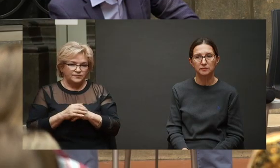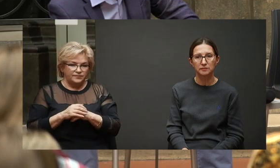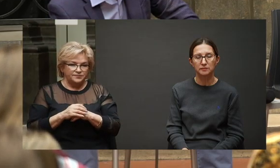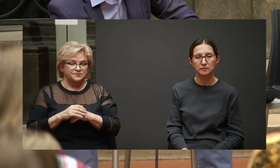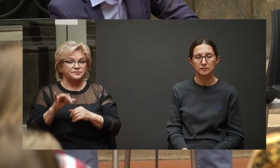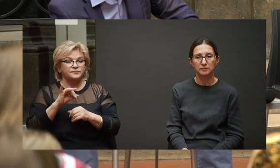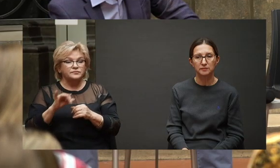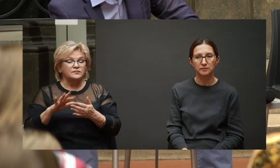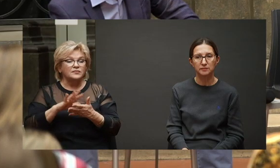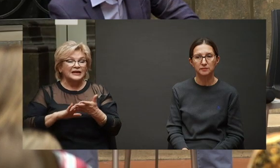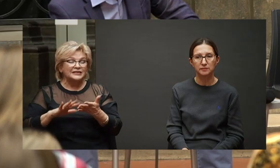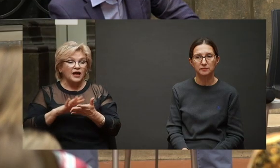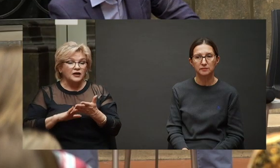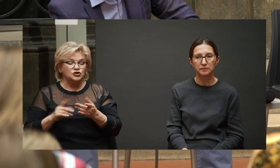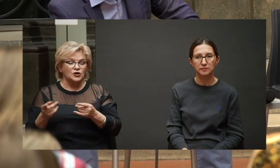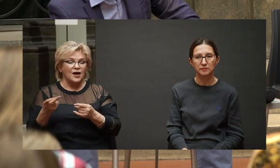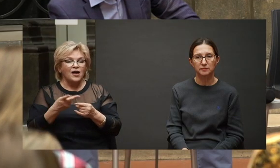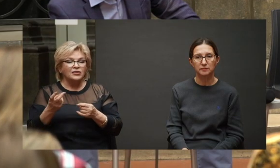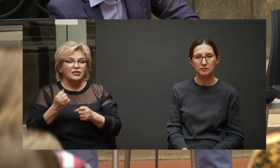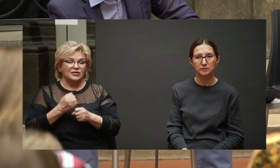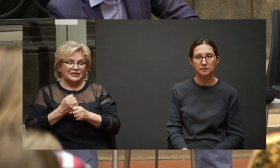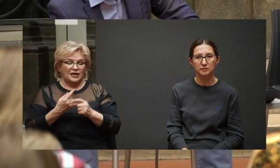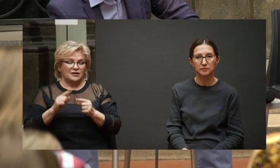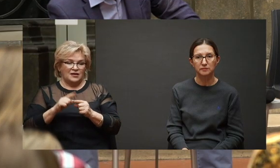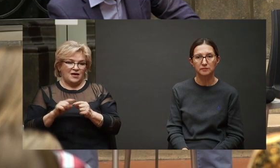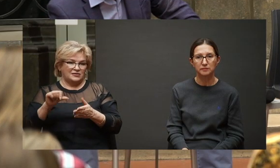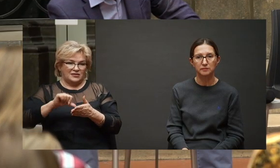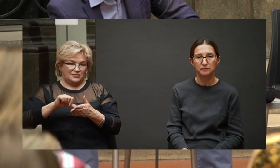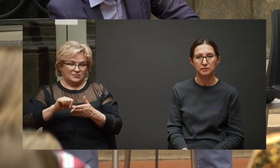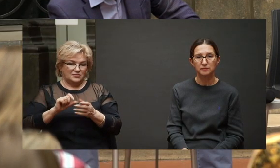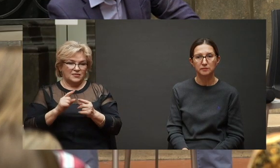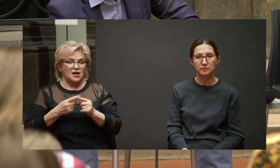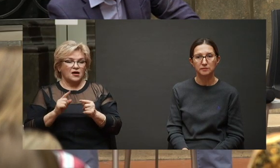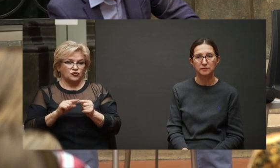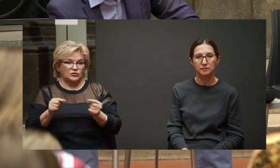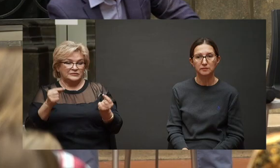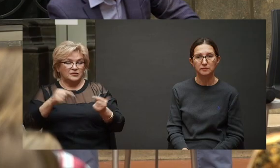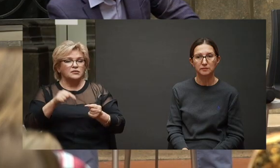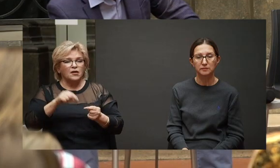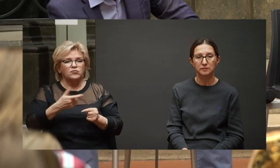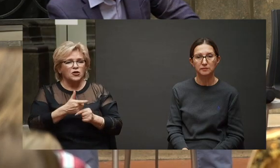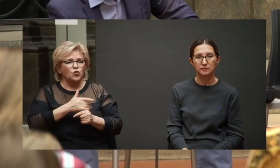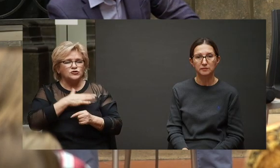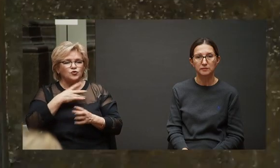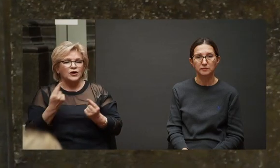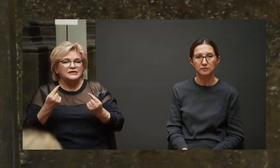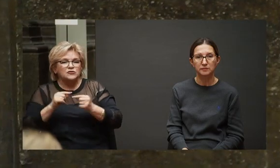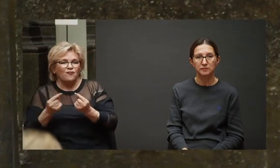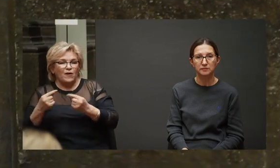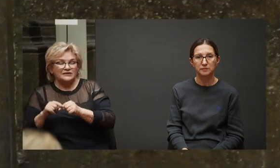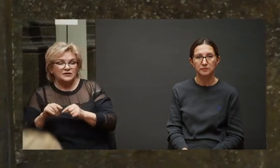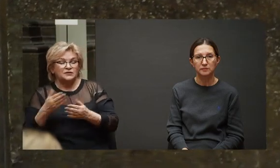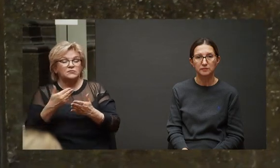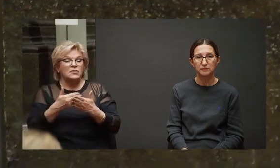И дальше они делали эти номера, которые соответствовали. Там было очень много совпадений, но,